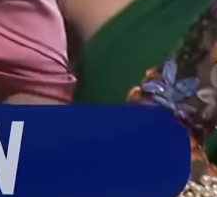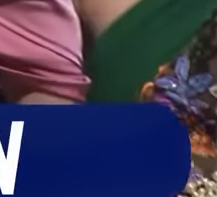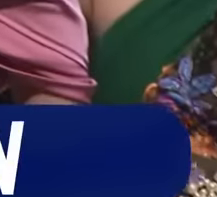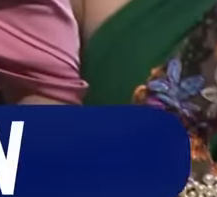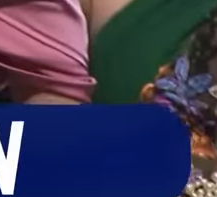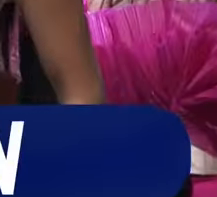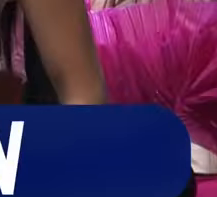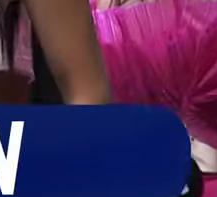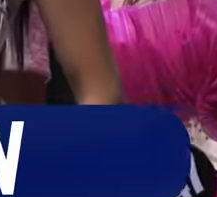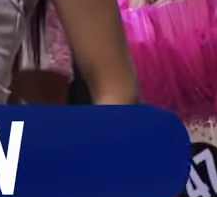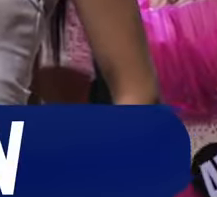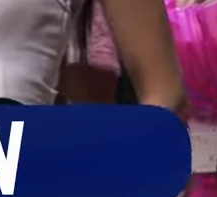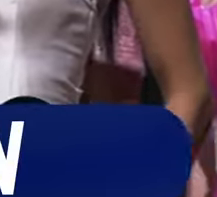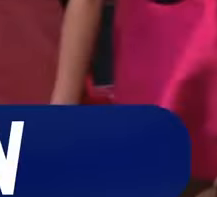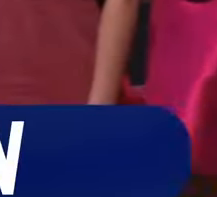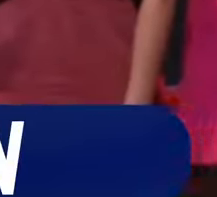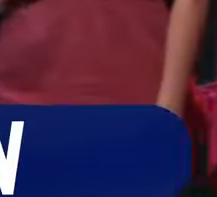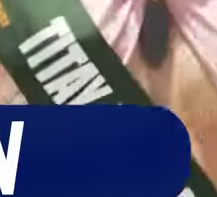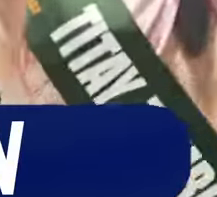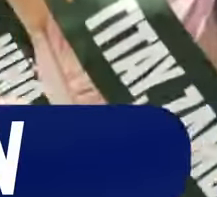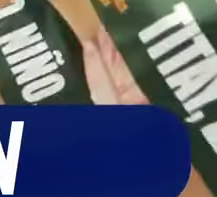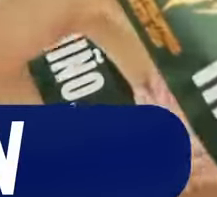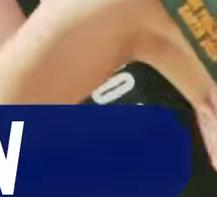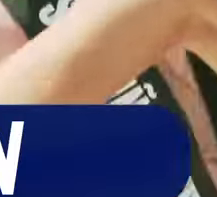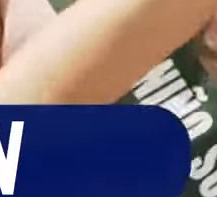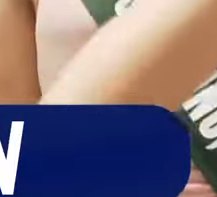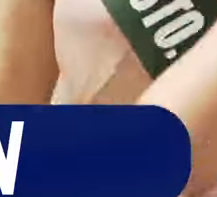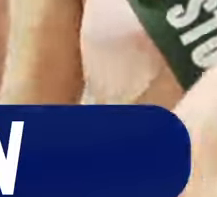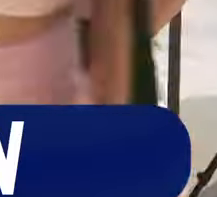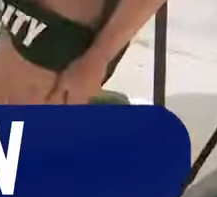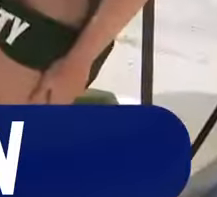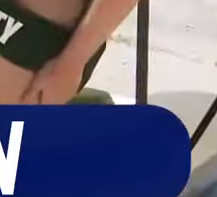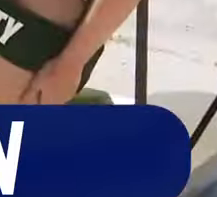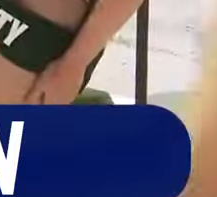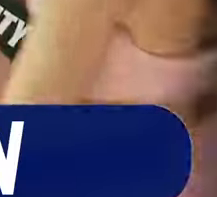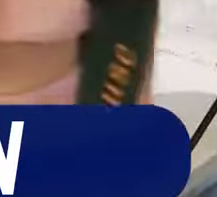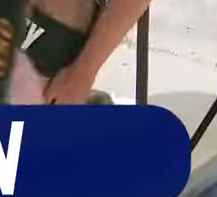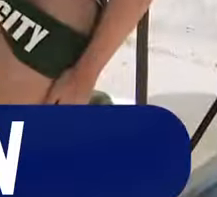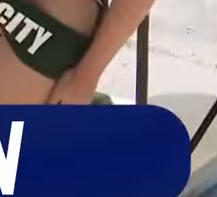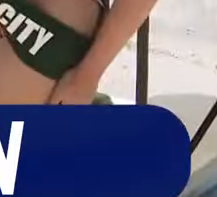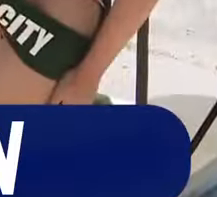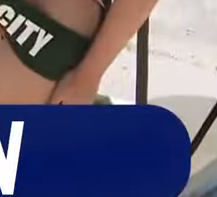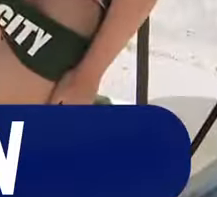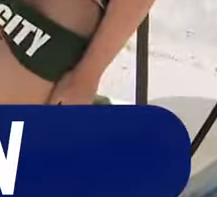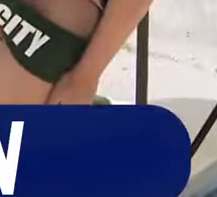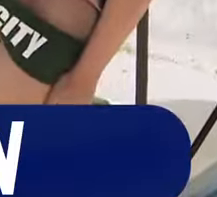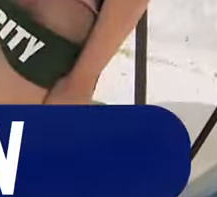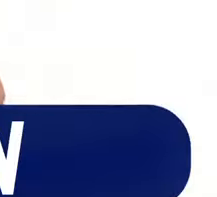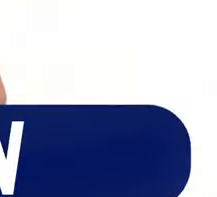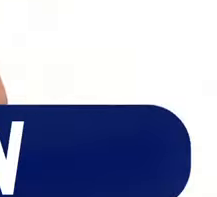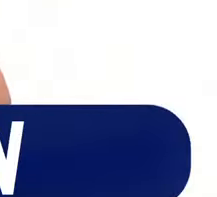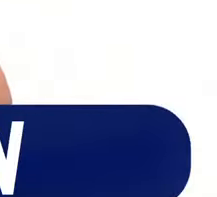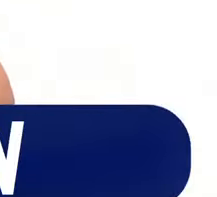At diamond bats ng binibining Pilipinas at Miss Earth candidates, rumampa!